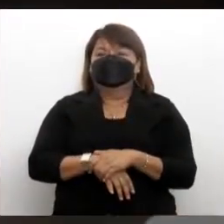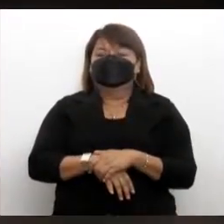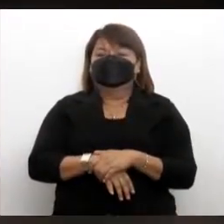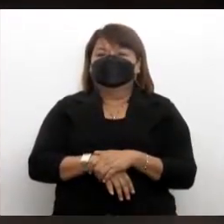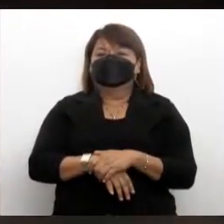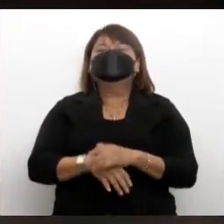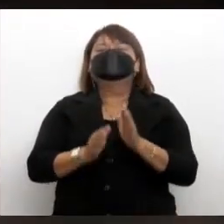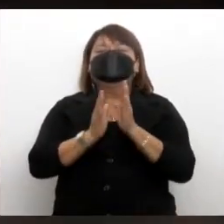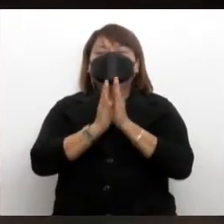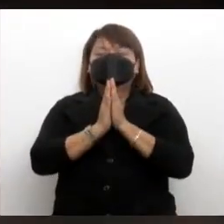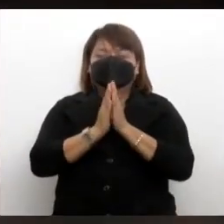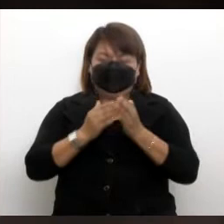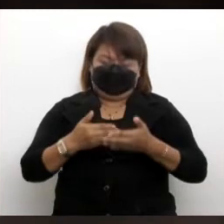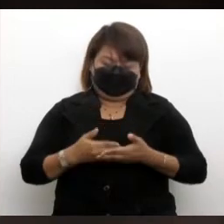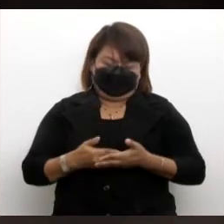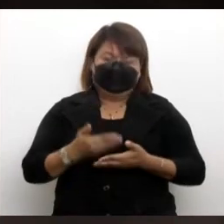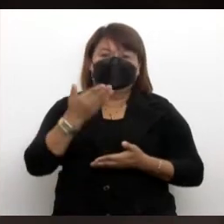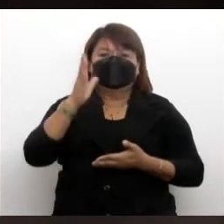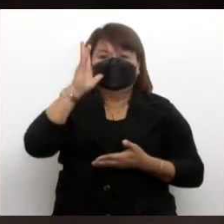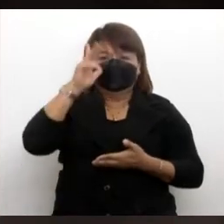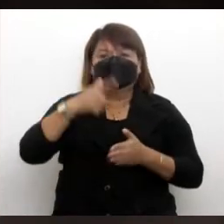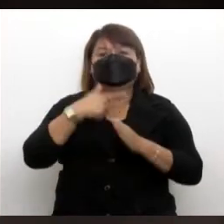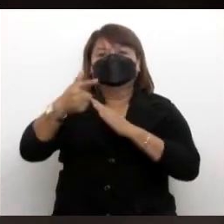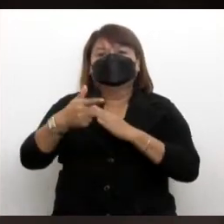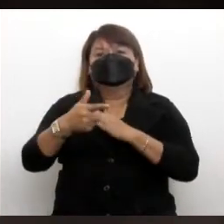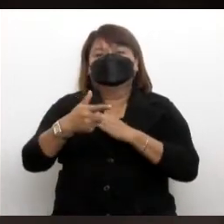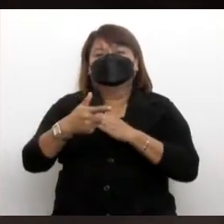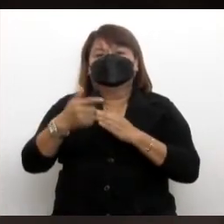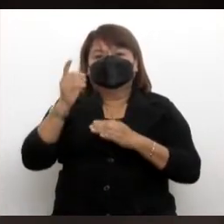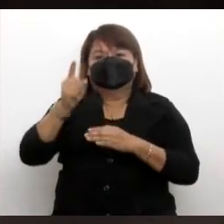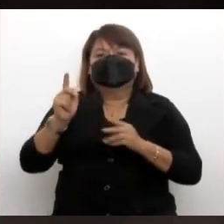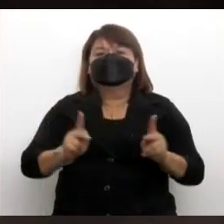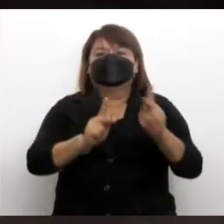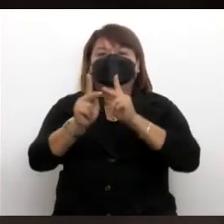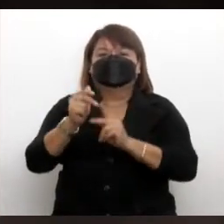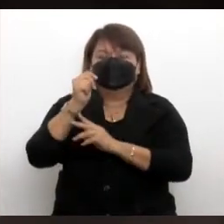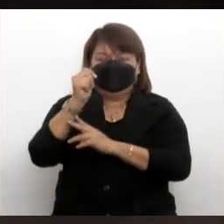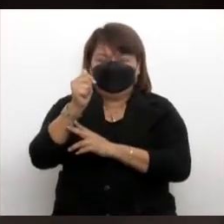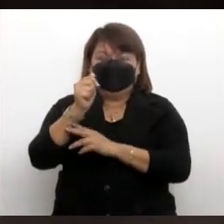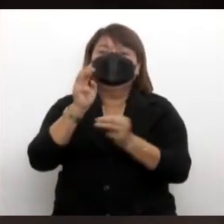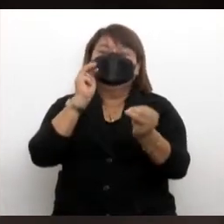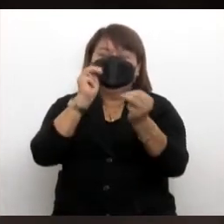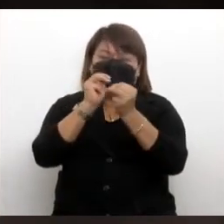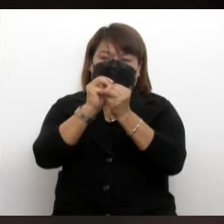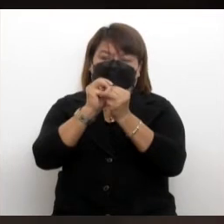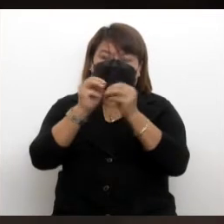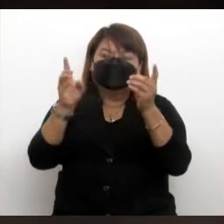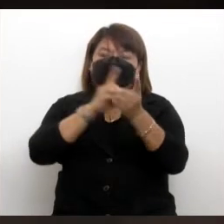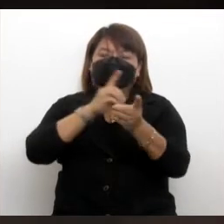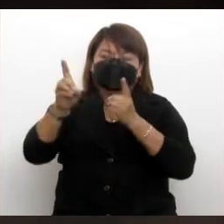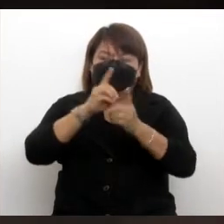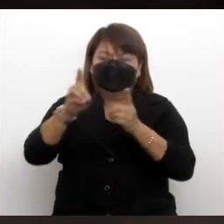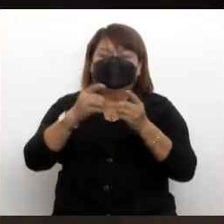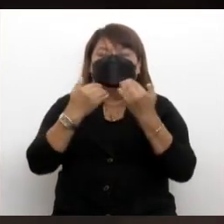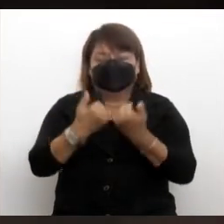ตว์น้อยขอคุณพ่อคุณแม่เลิกเล่านะคะเป็นกิจกรรมที่เหมาะกับสภาพของสังคมของเราในปัจ